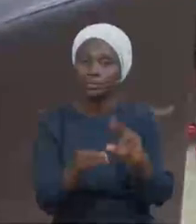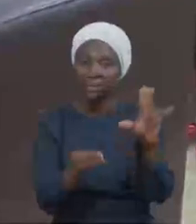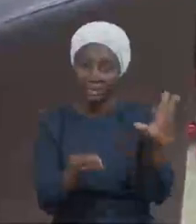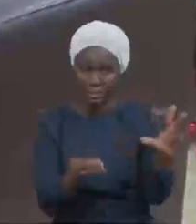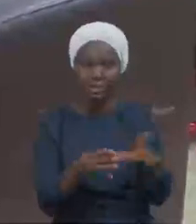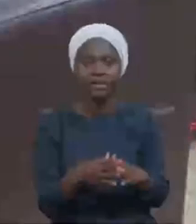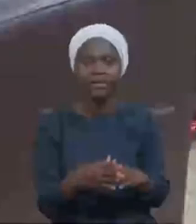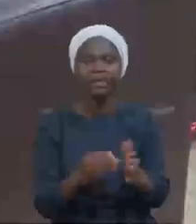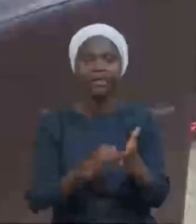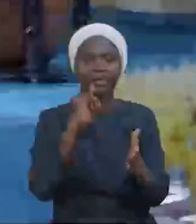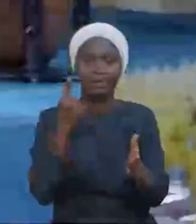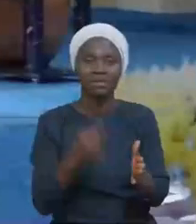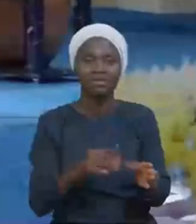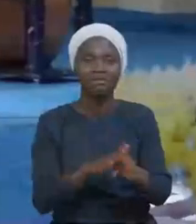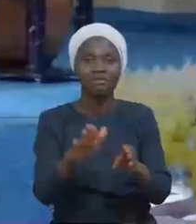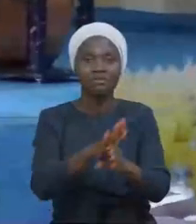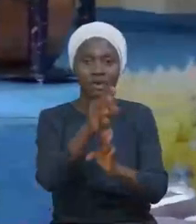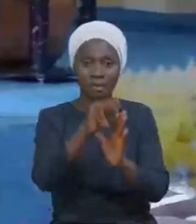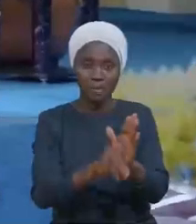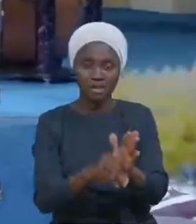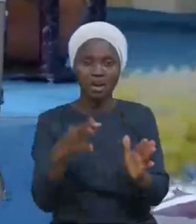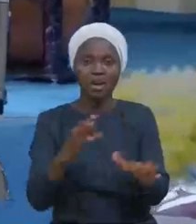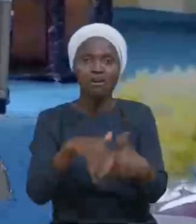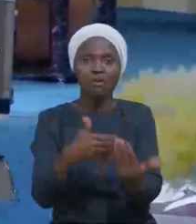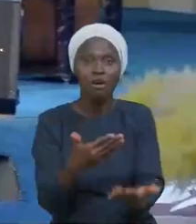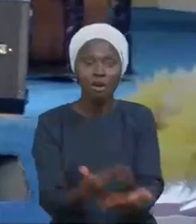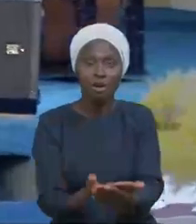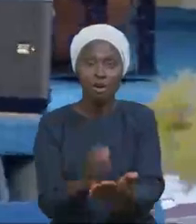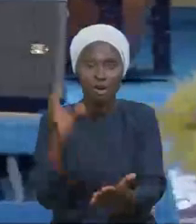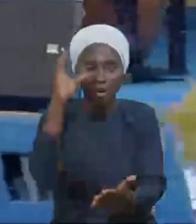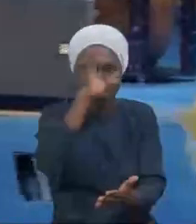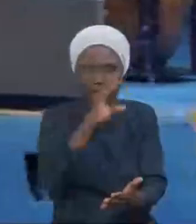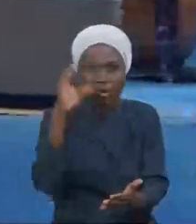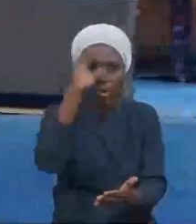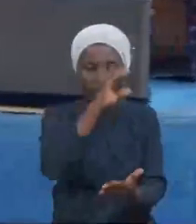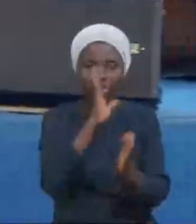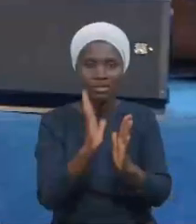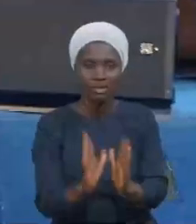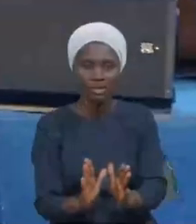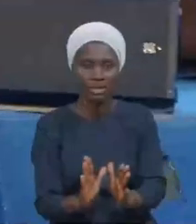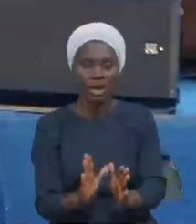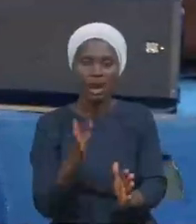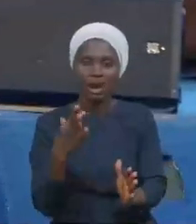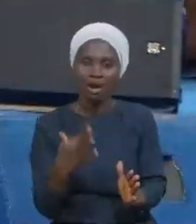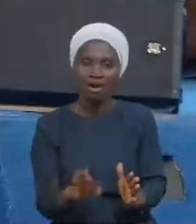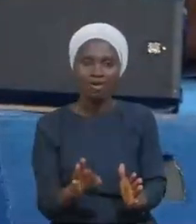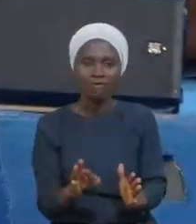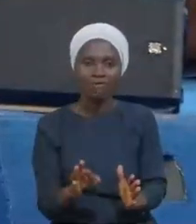Troisièmement, c'est l'accomplissement pour tous les chercheurs de soulagement par la foi.